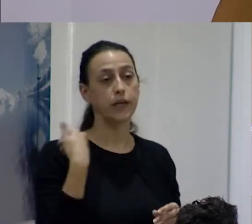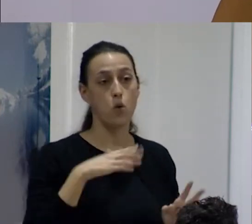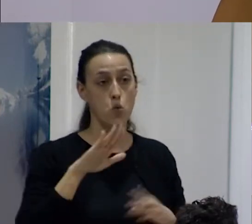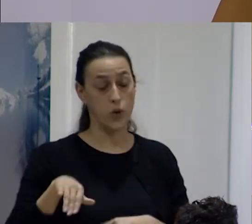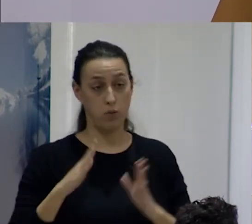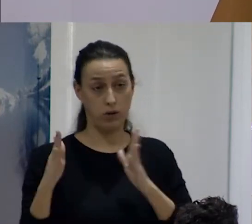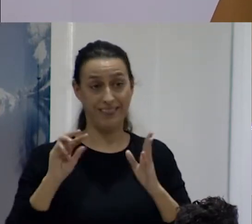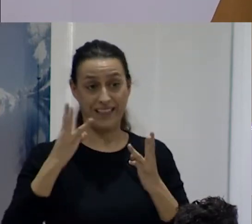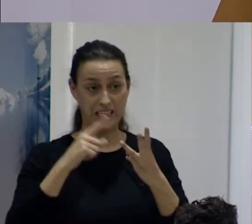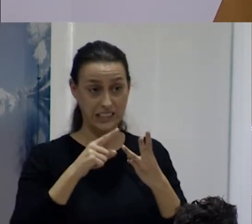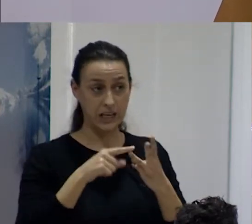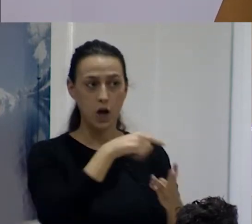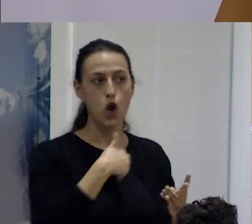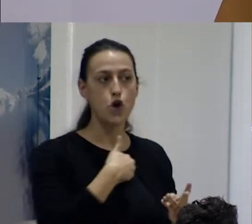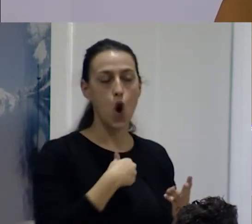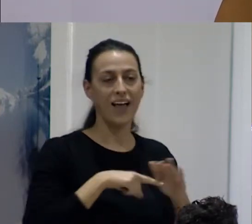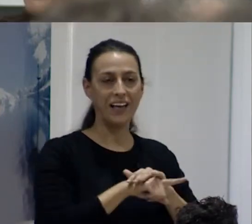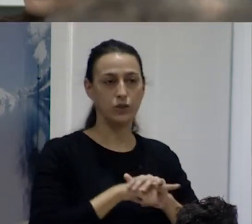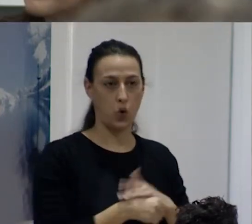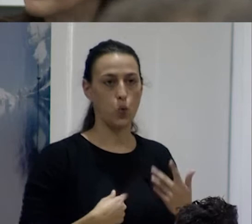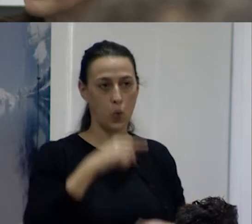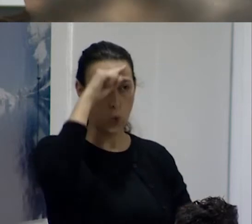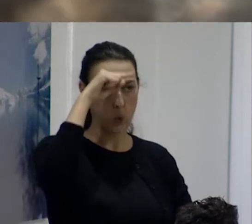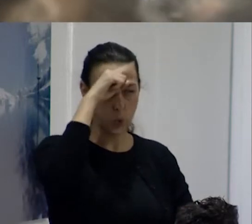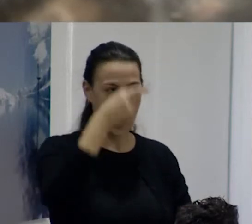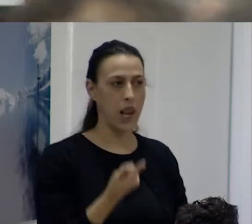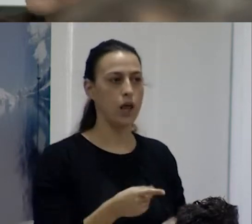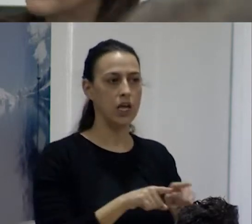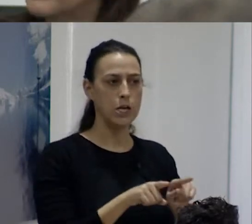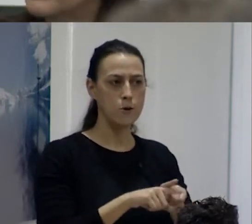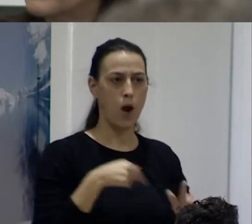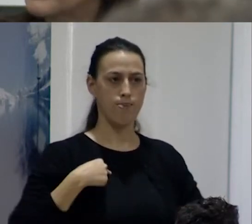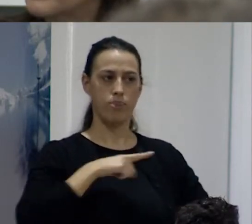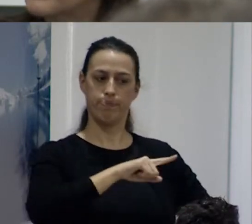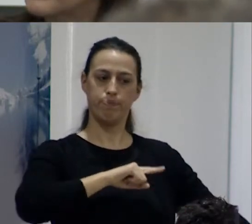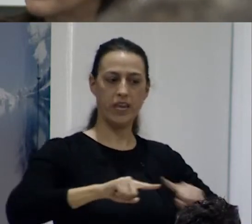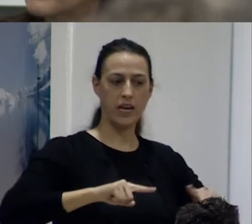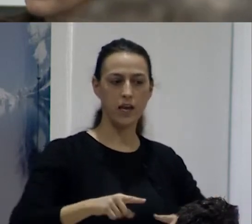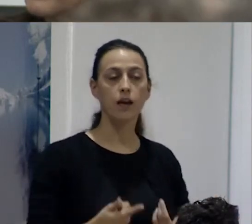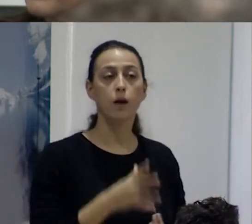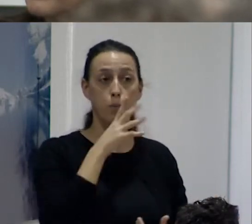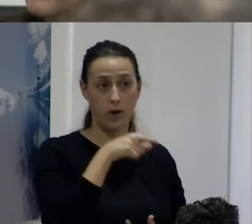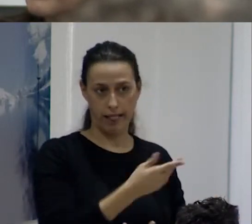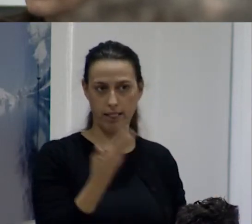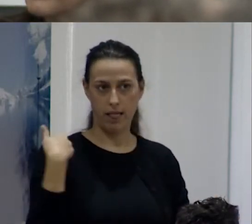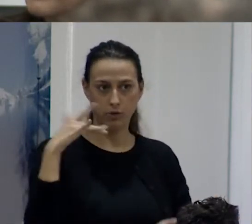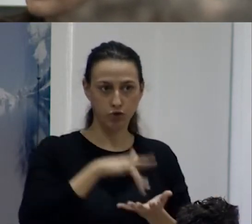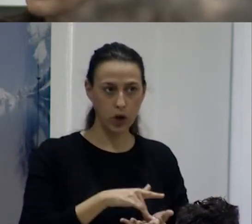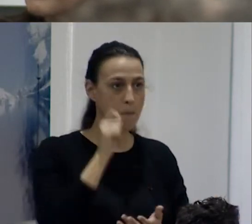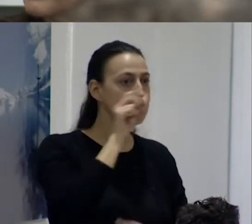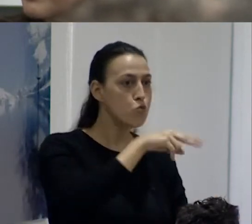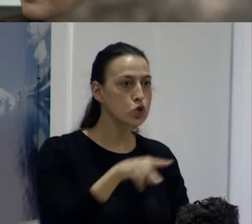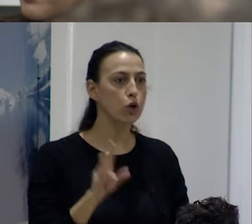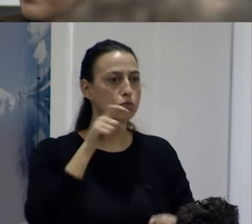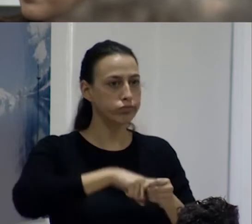cultural, tant pel seu paper de patró, consultor o director dels diversos museus dels que ha format part, com per la gestió